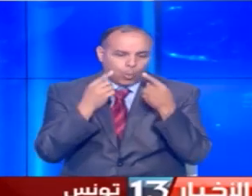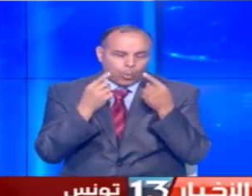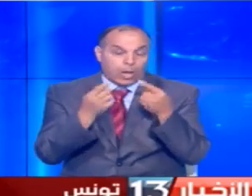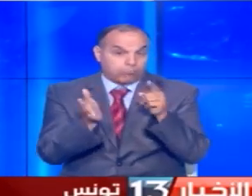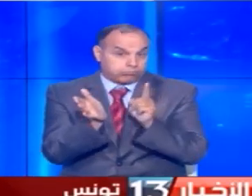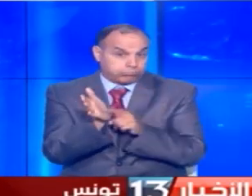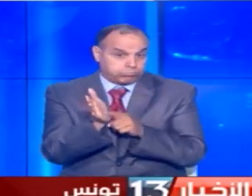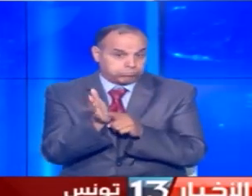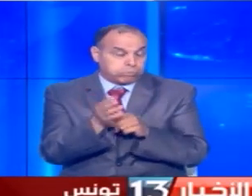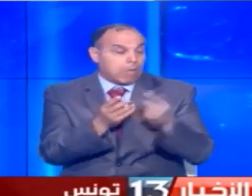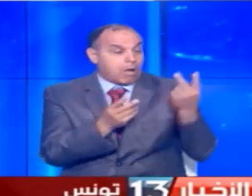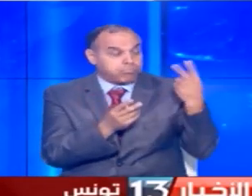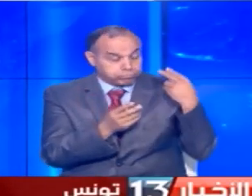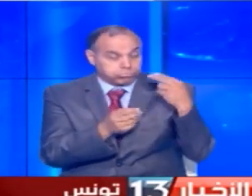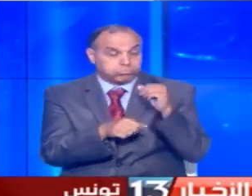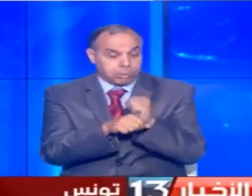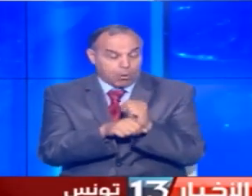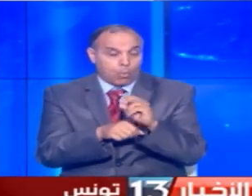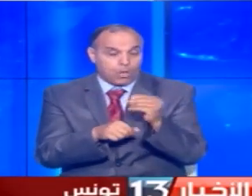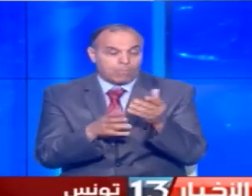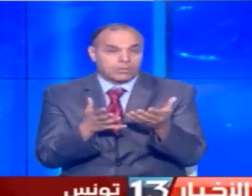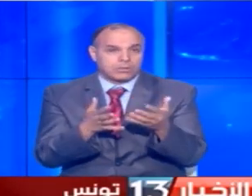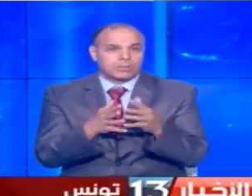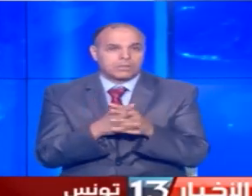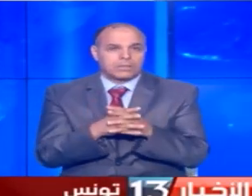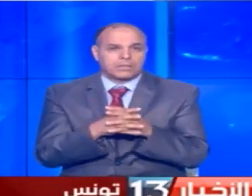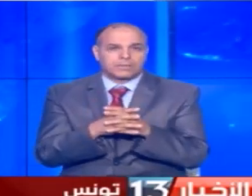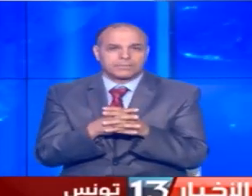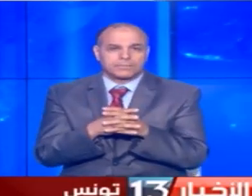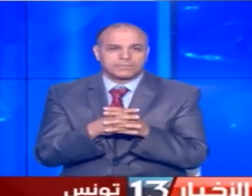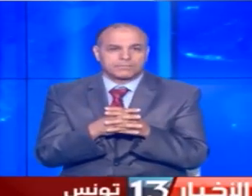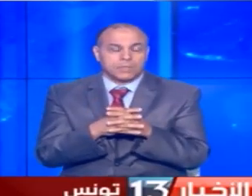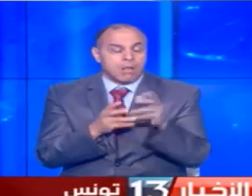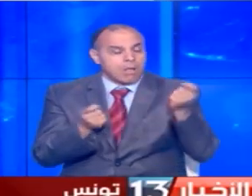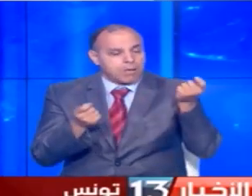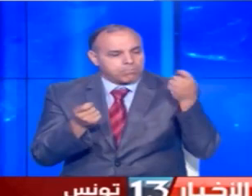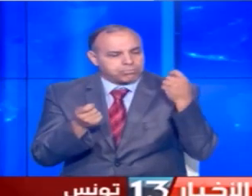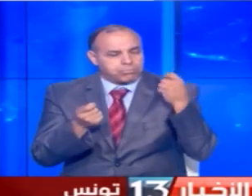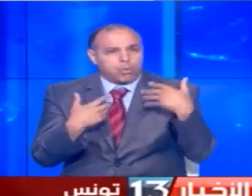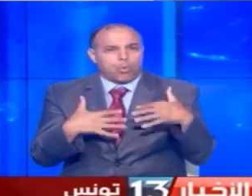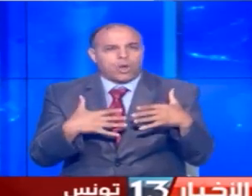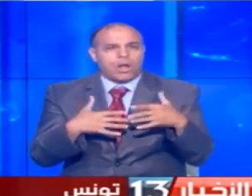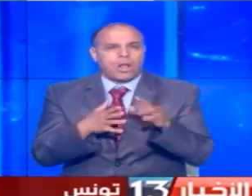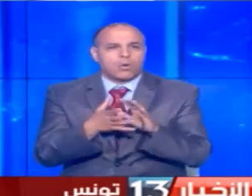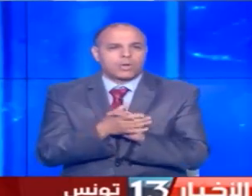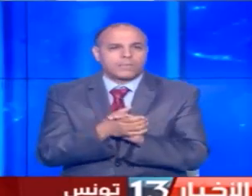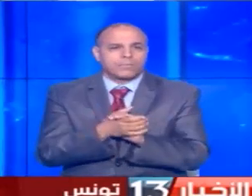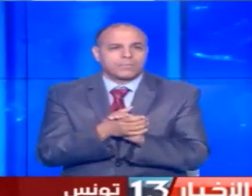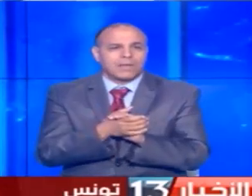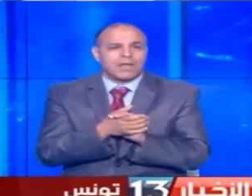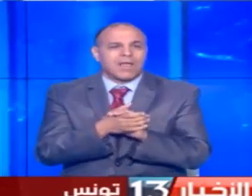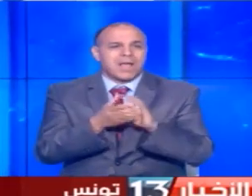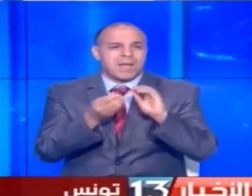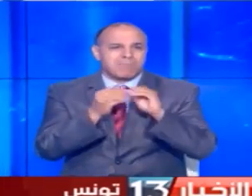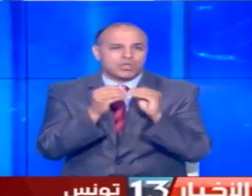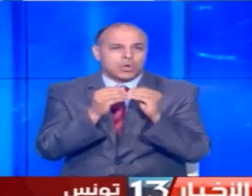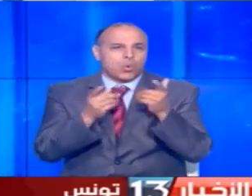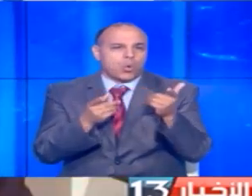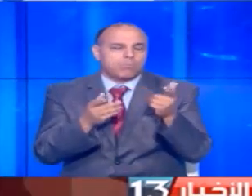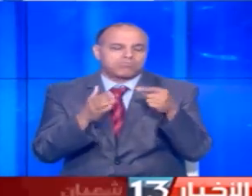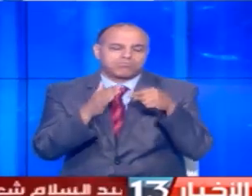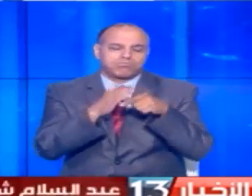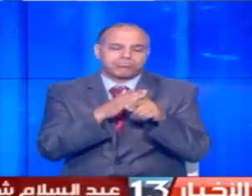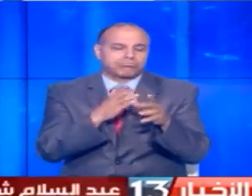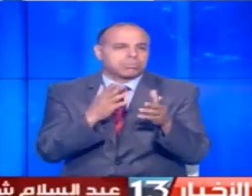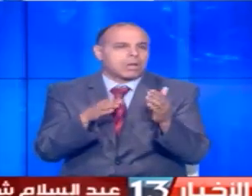الى العقوبات الجزائيه او العقوبات الاداريه، لكن هي مكلفه بالنسبه الى التصرف العمومي. الاخلالات